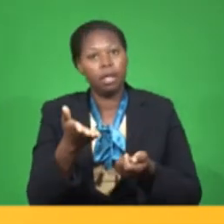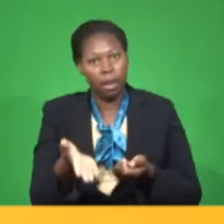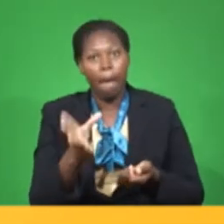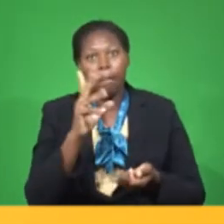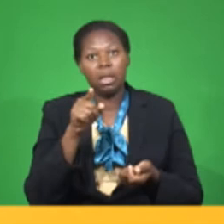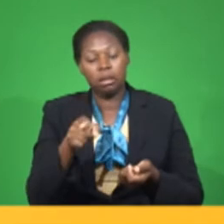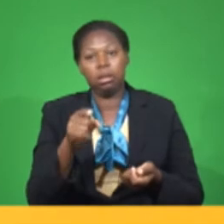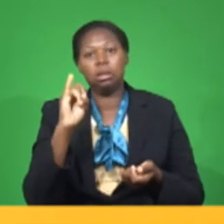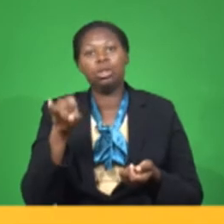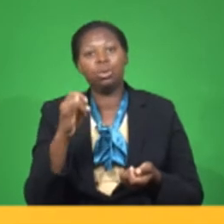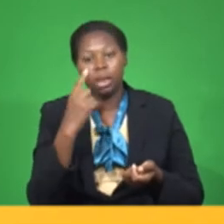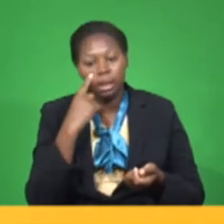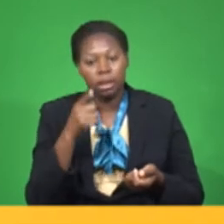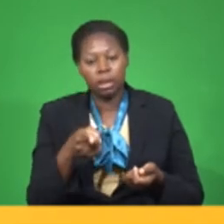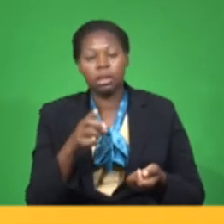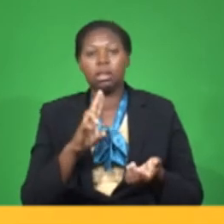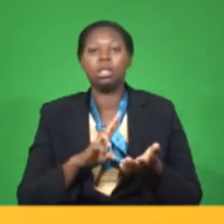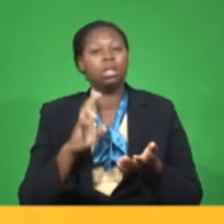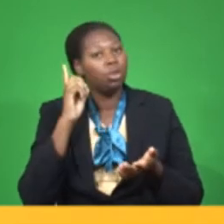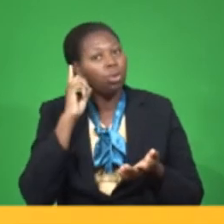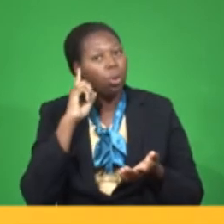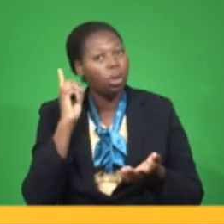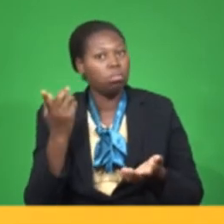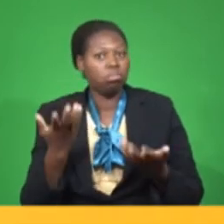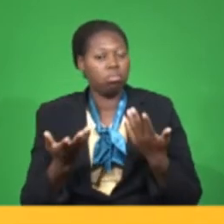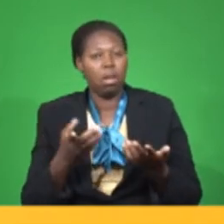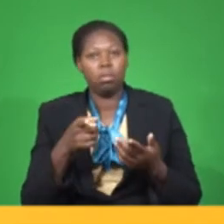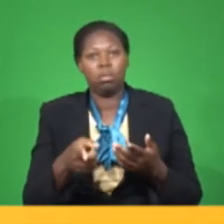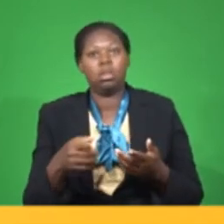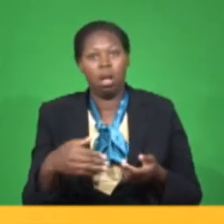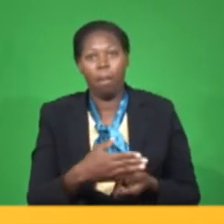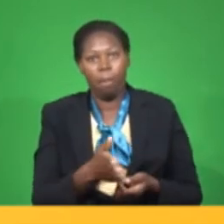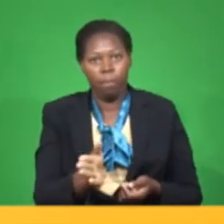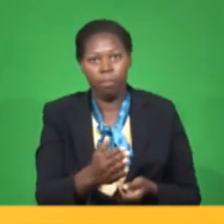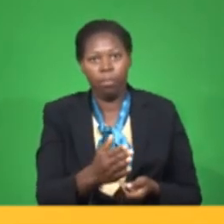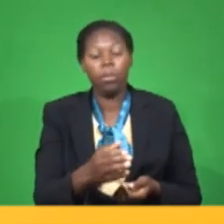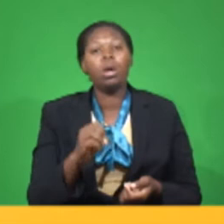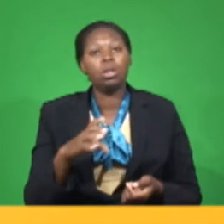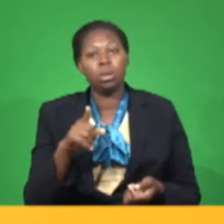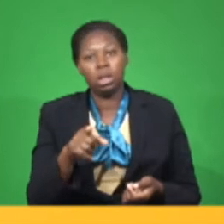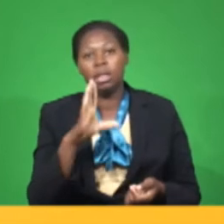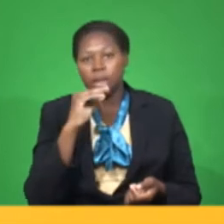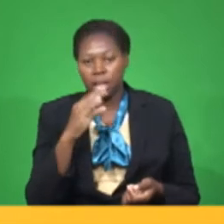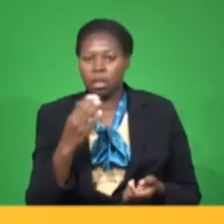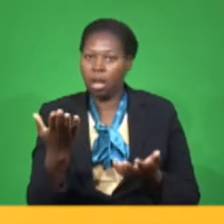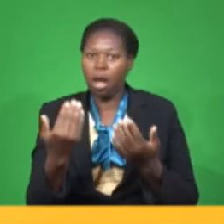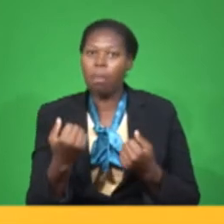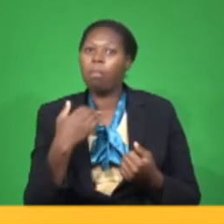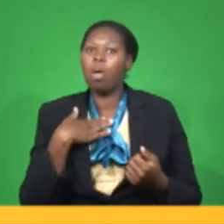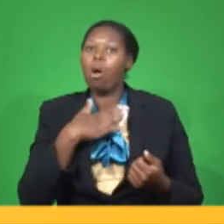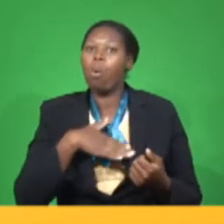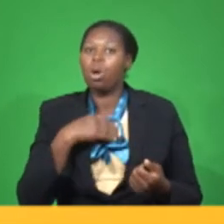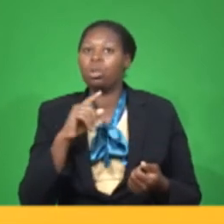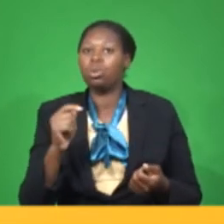chake. Akatsaukira kwaari panzira akati douya ndipinde kwauri. Nekuti wakanga asingazive kuti mukadzi wemwanakomana